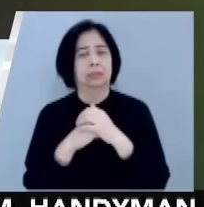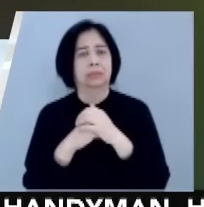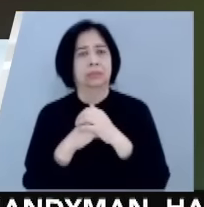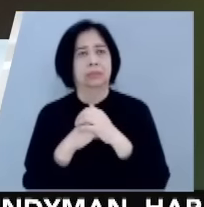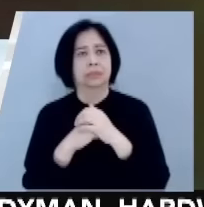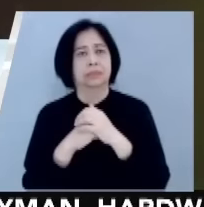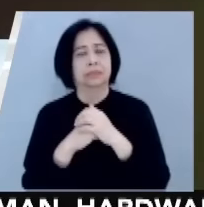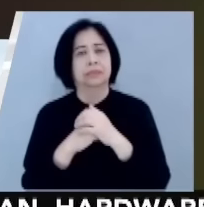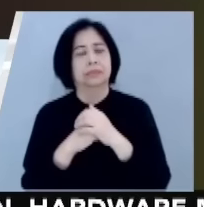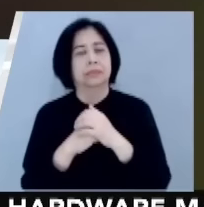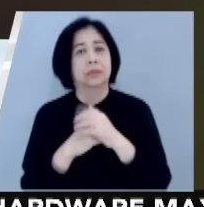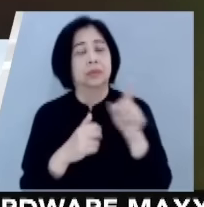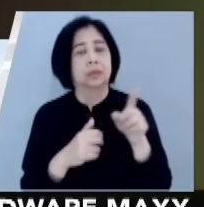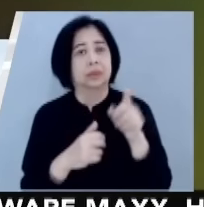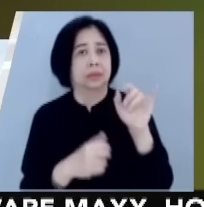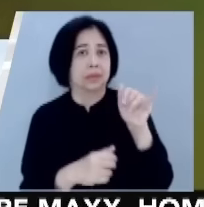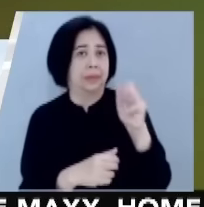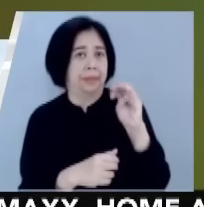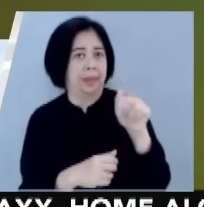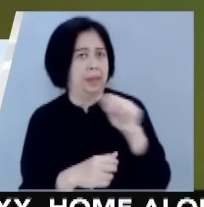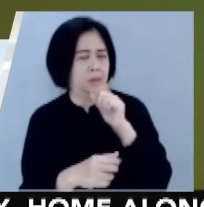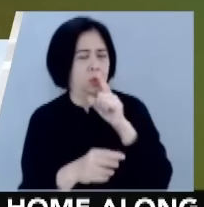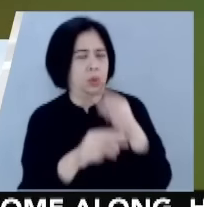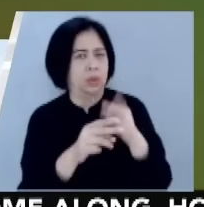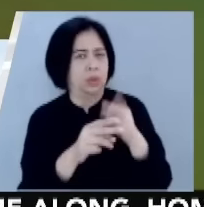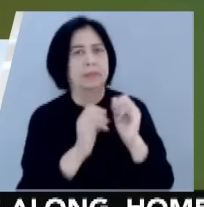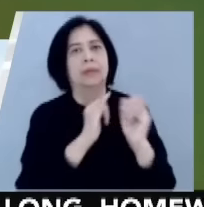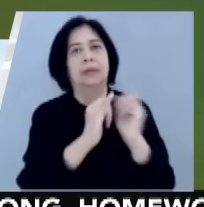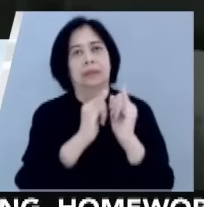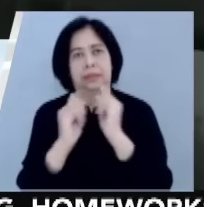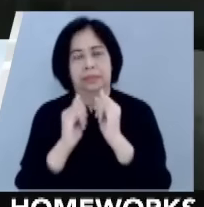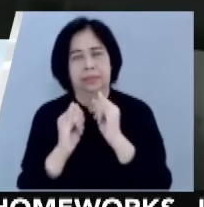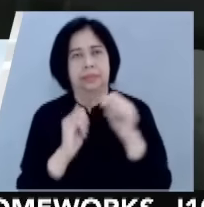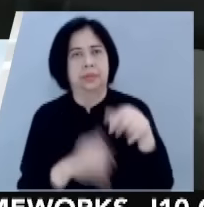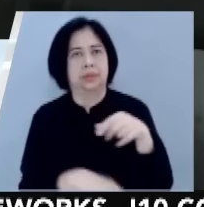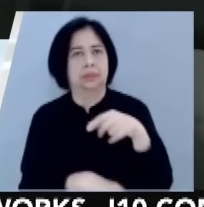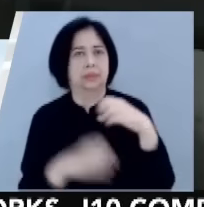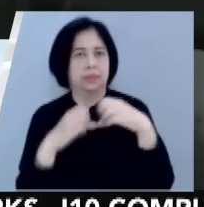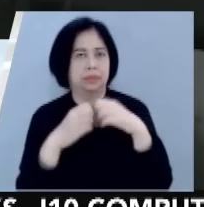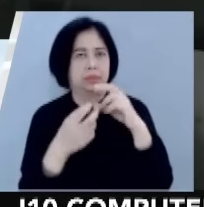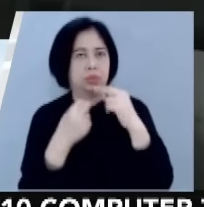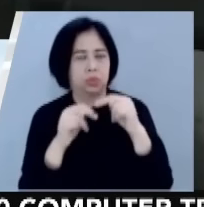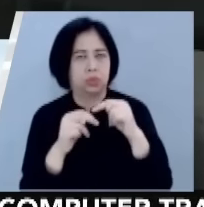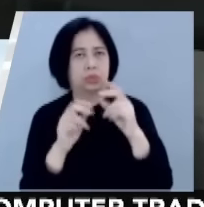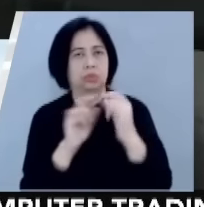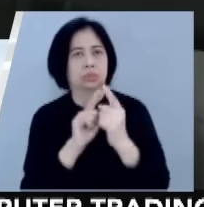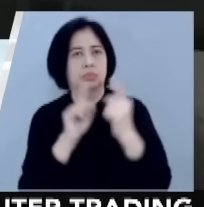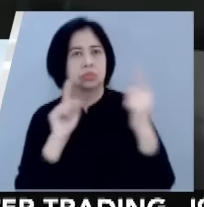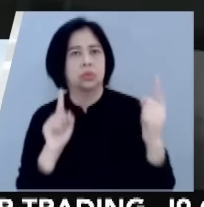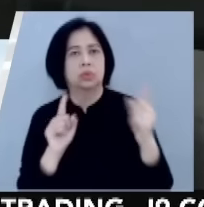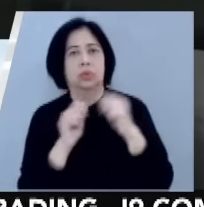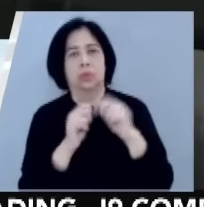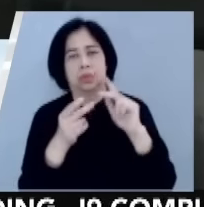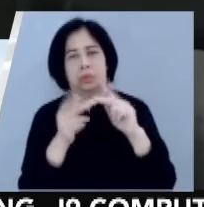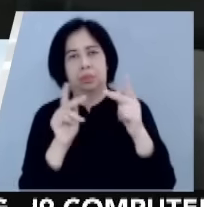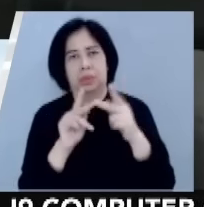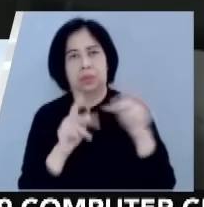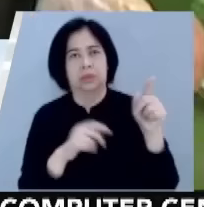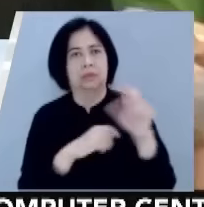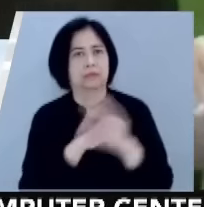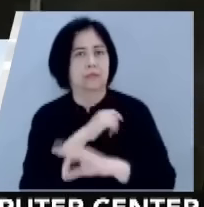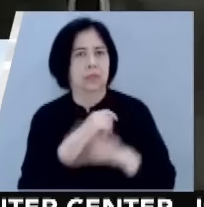Isa si Jamaica sa mga Pinay na nakapanayam ng GMA Integrated News na mawawalay sa kanilang partner na banyagang Pogo